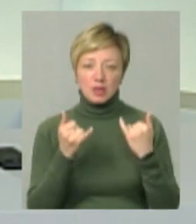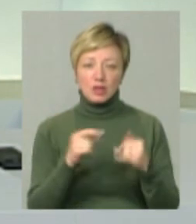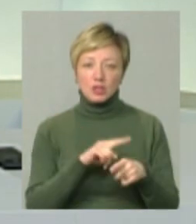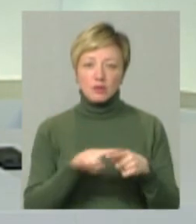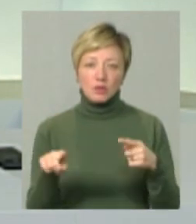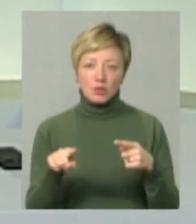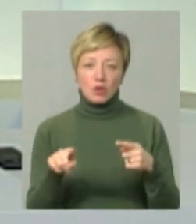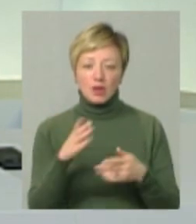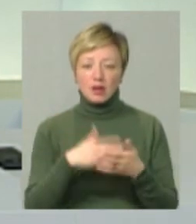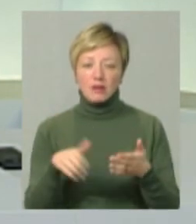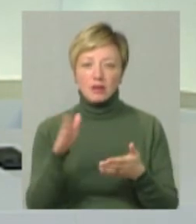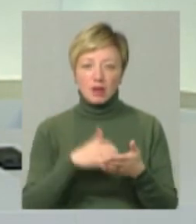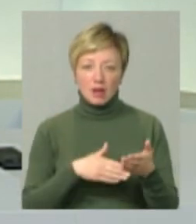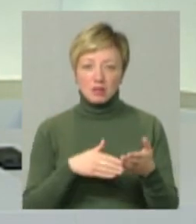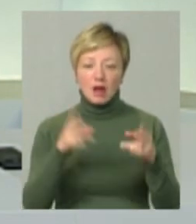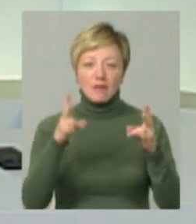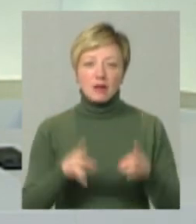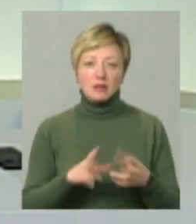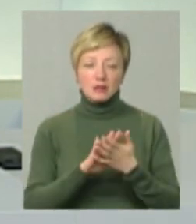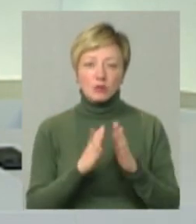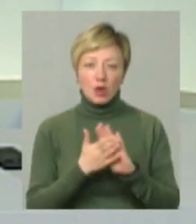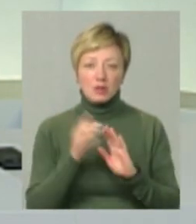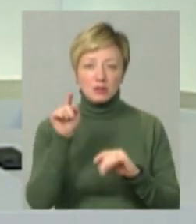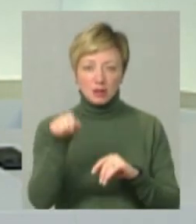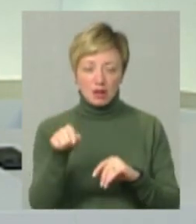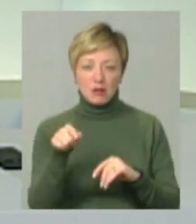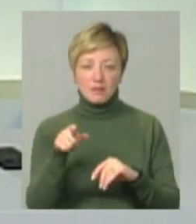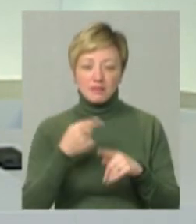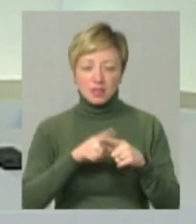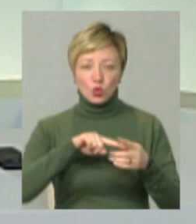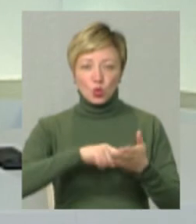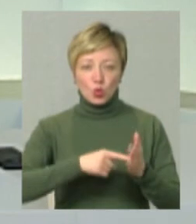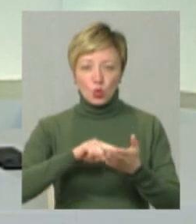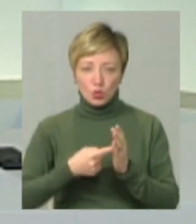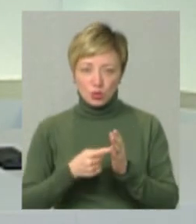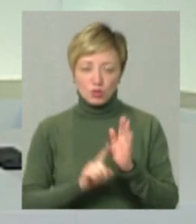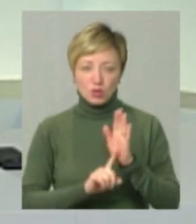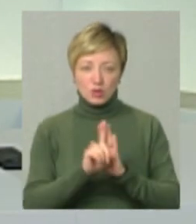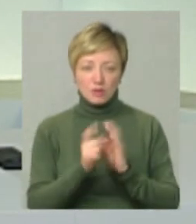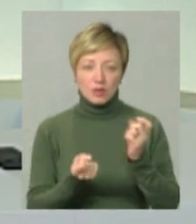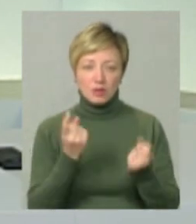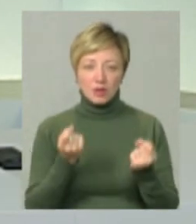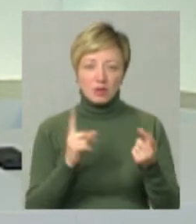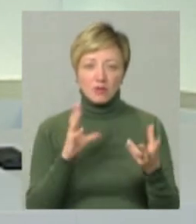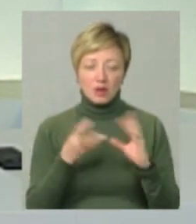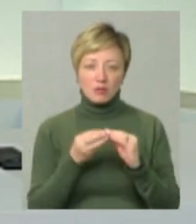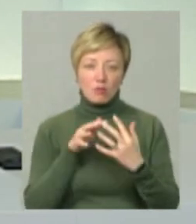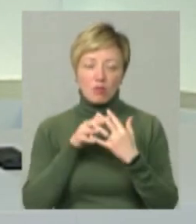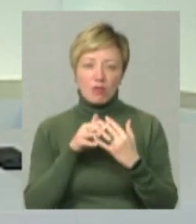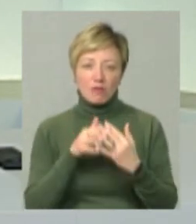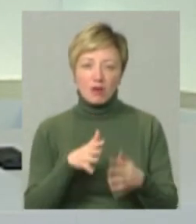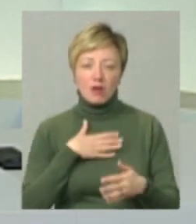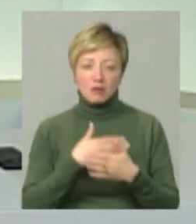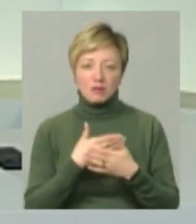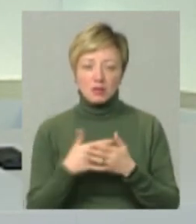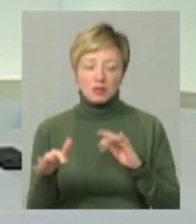для швидкої ліквідації тих аварійних ситуацій, які в них зараз почали виникати внаслідок бойових,